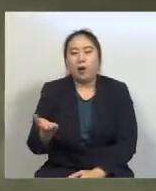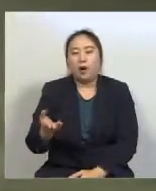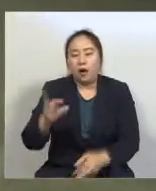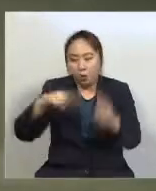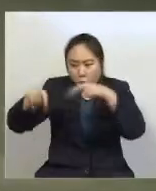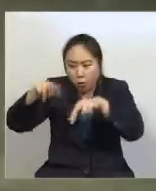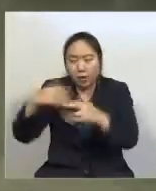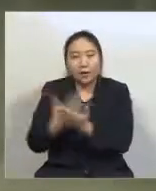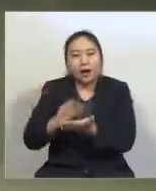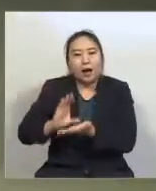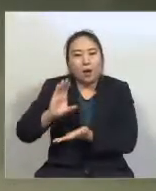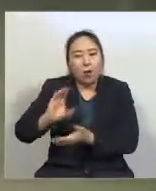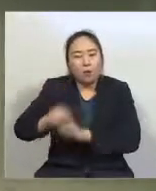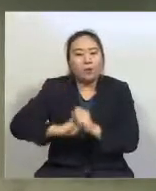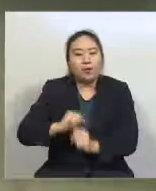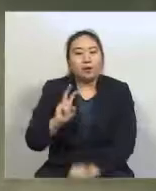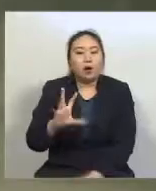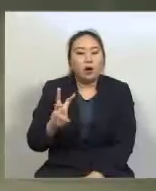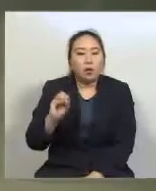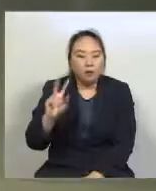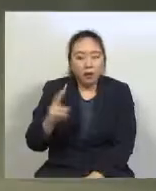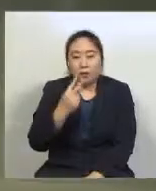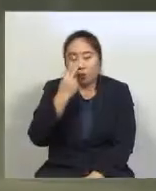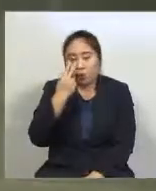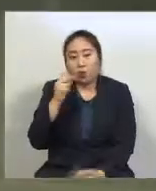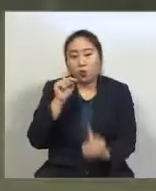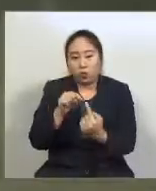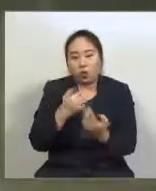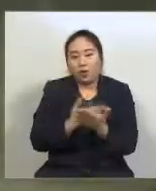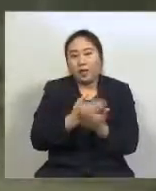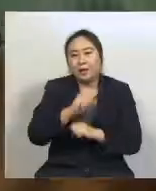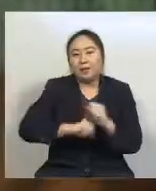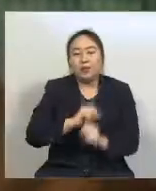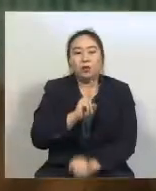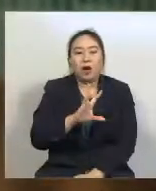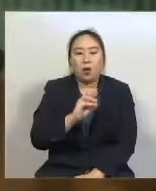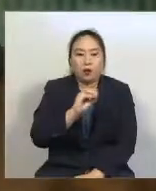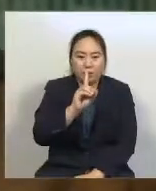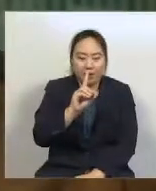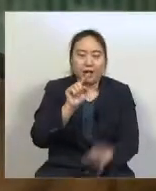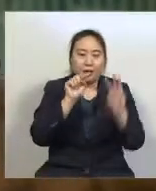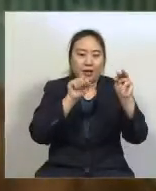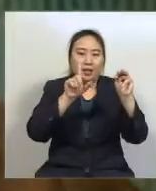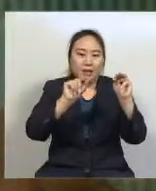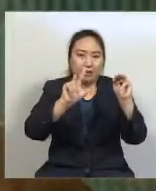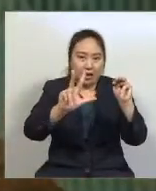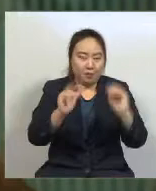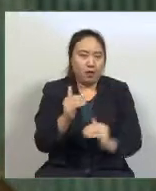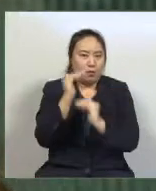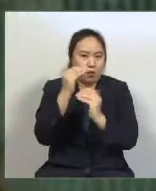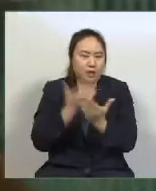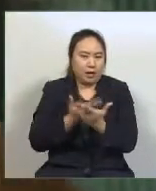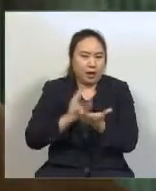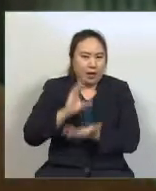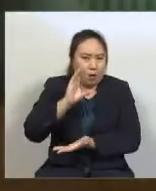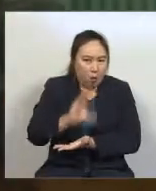63โดยยกเหตุผลตามพรบ.วิธีการงบประมาณ2561มาตรา23ที่กำหนดให้การจัดทำงบประมา